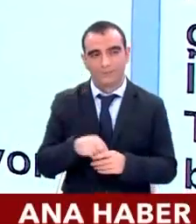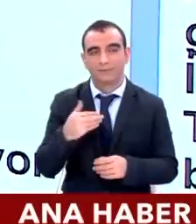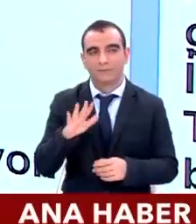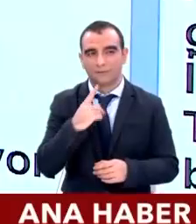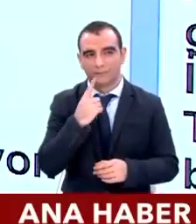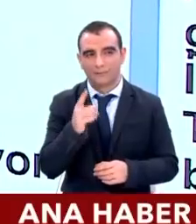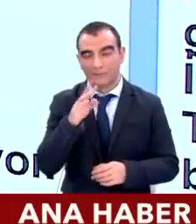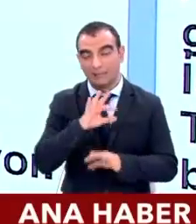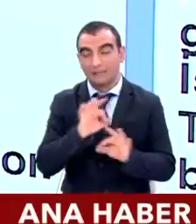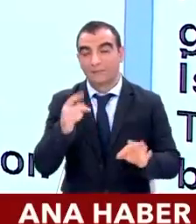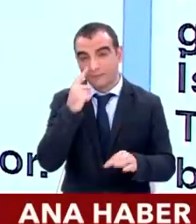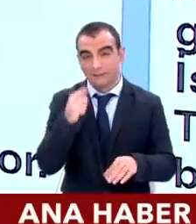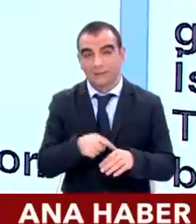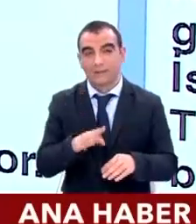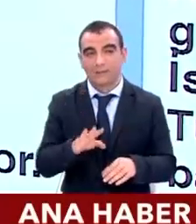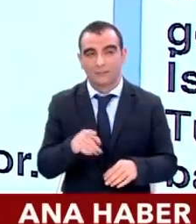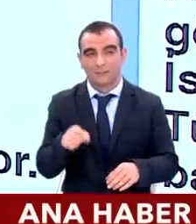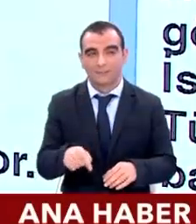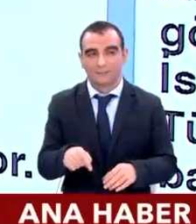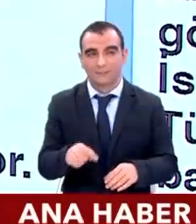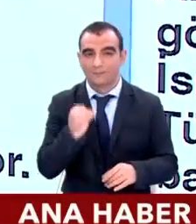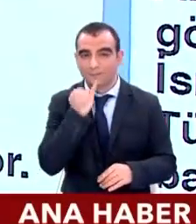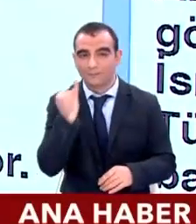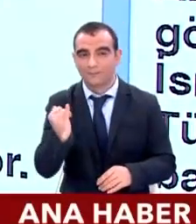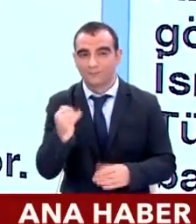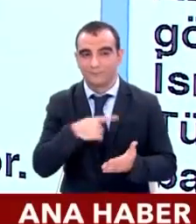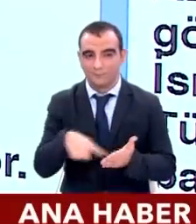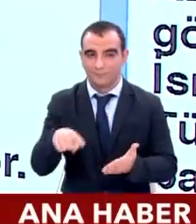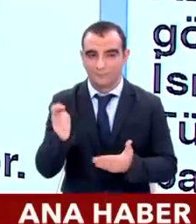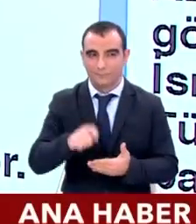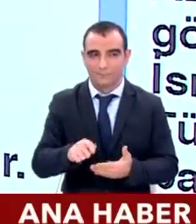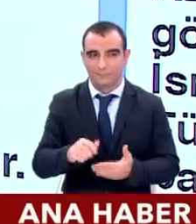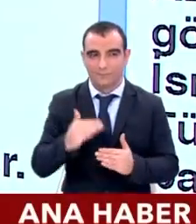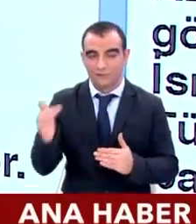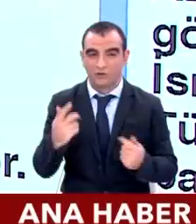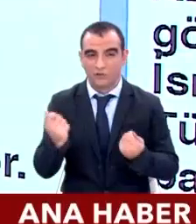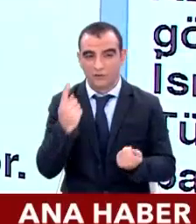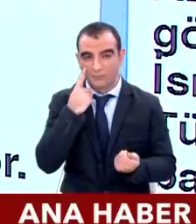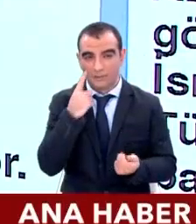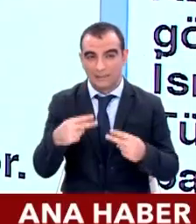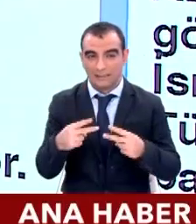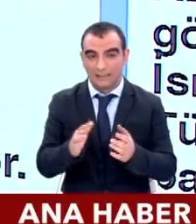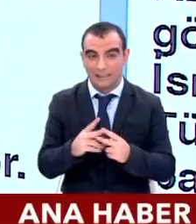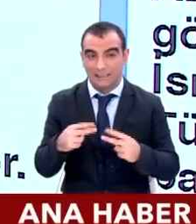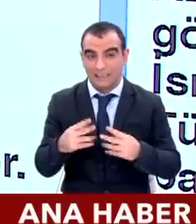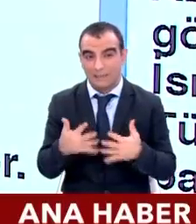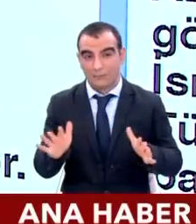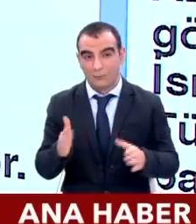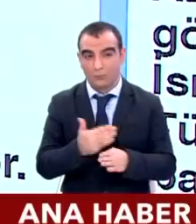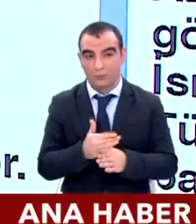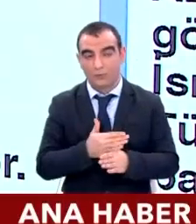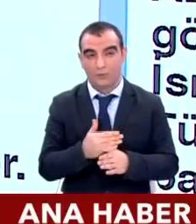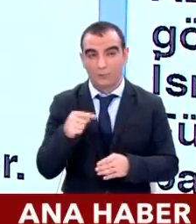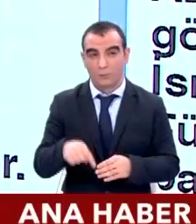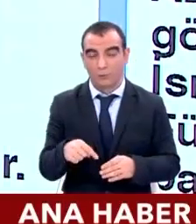Kimse inanmadı Tabii brinkın ziyareti iptal etti antrenörün düşüşlere kriz büyüdü Çünkü şimdi Gelelim asıl soruya Yahu